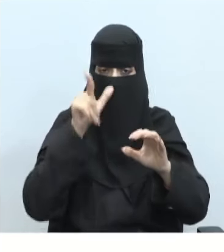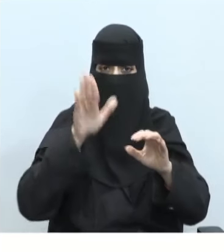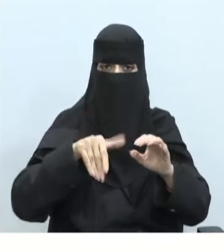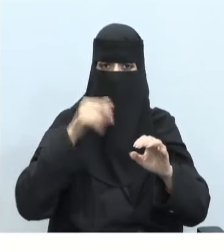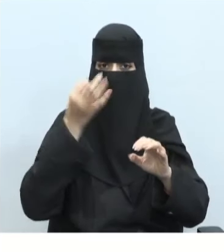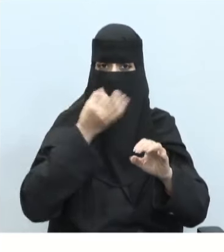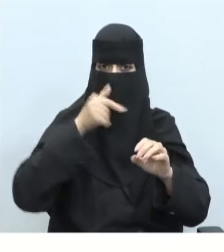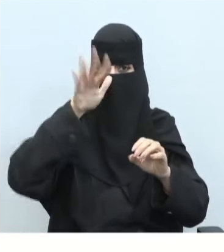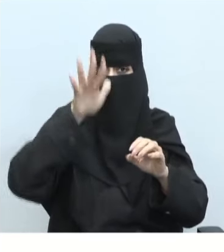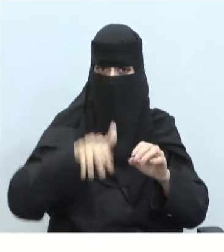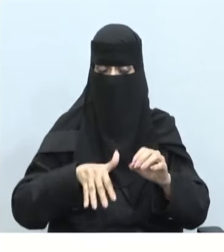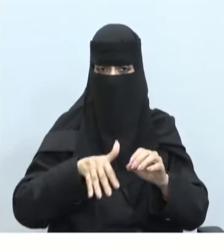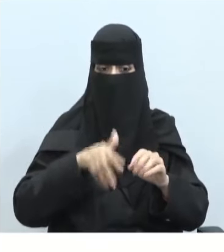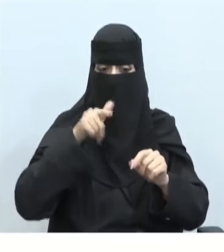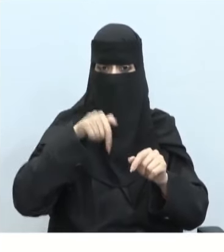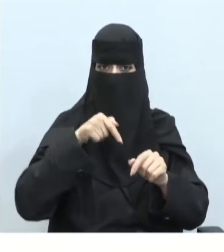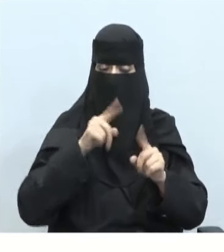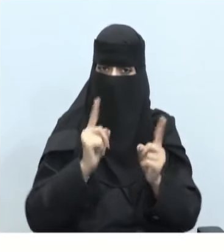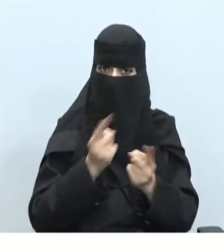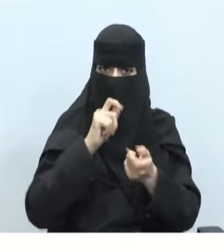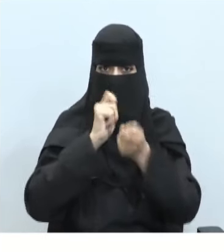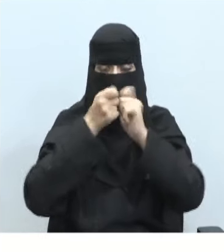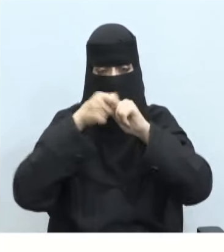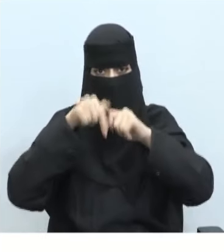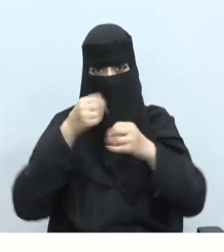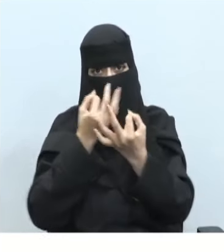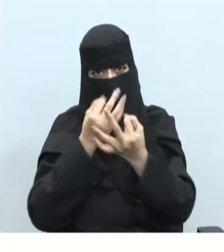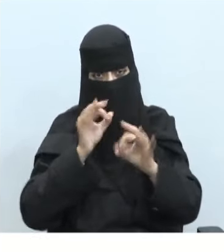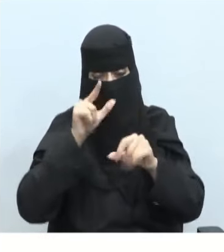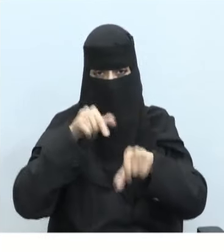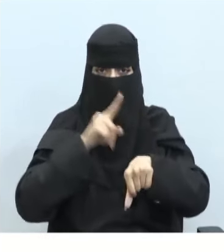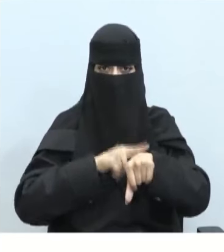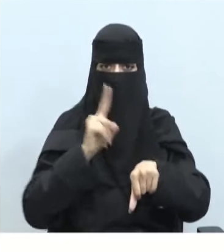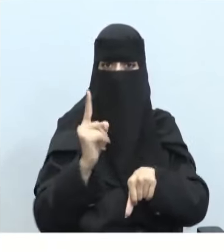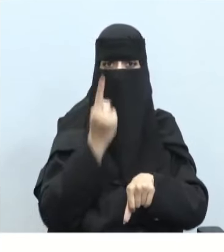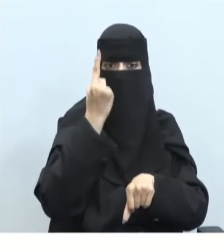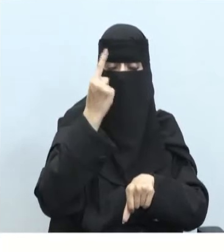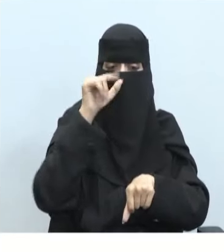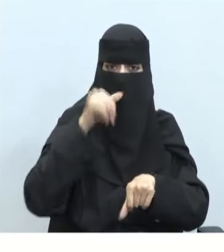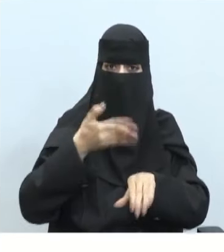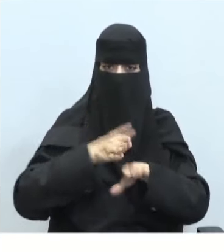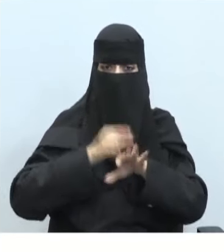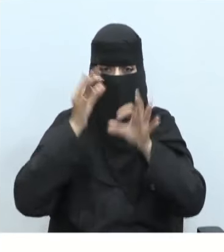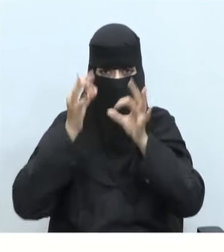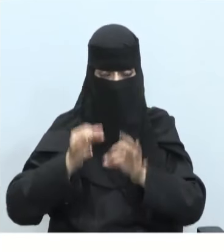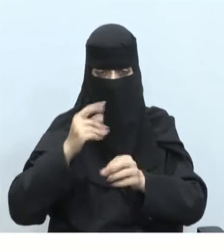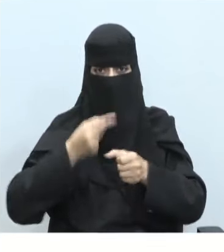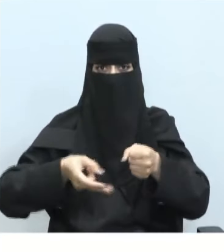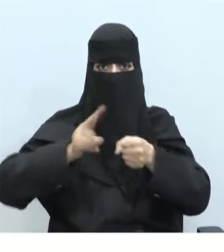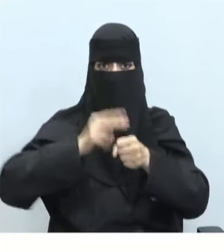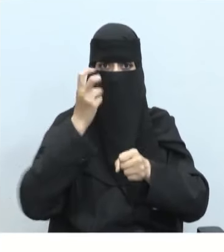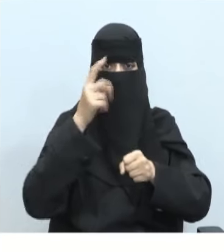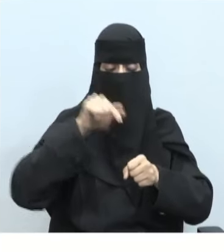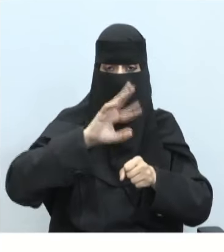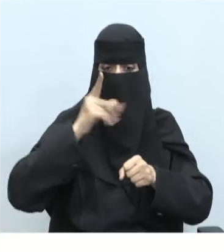كافه المستند وتسمح باستبدالها جميعا في وقت واحد عليك التحقق مرتين قبل